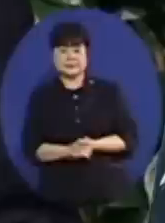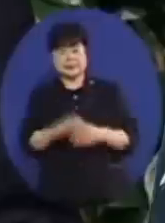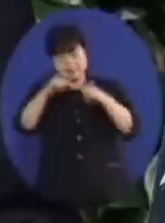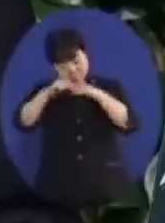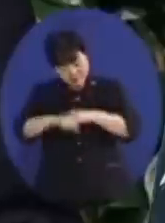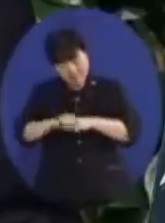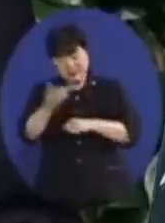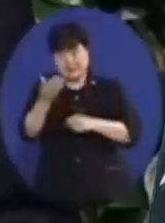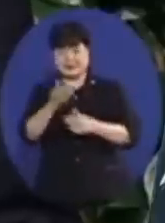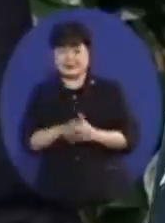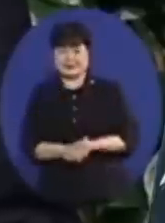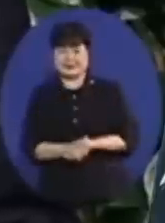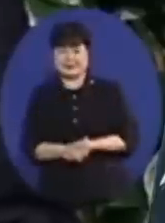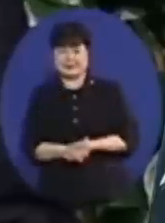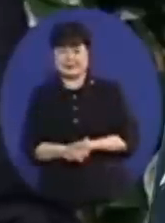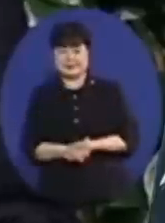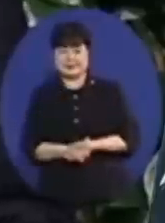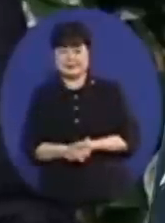망했습니다